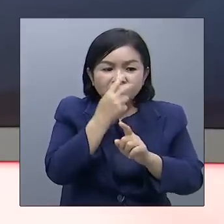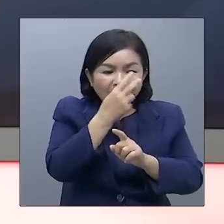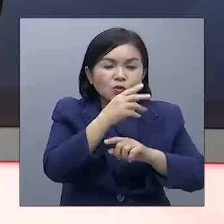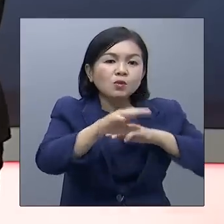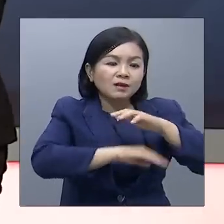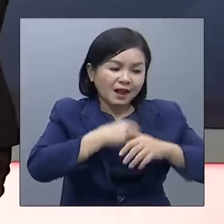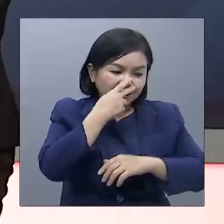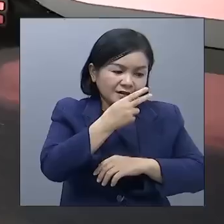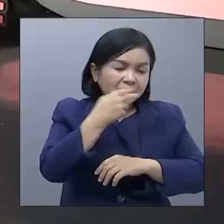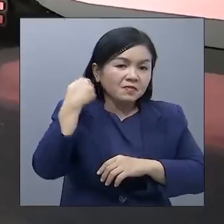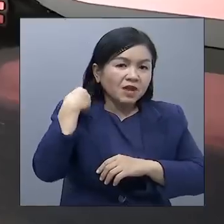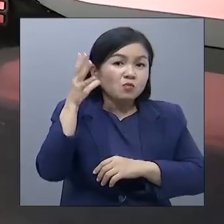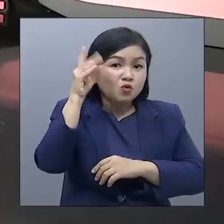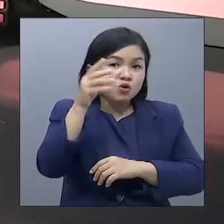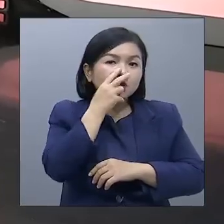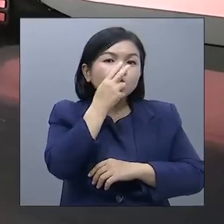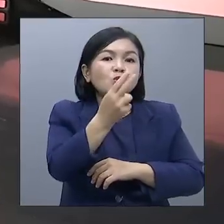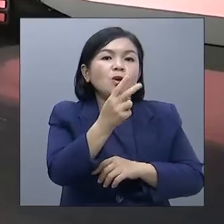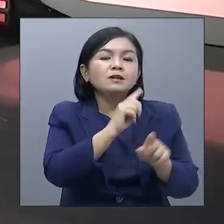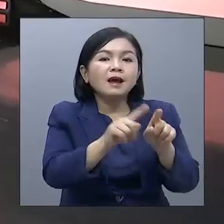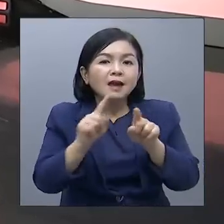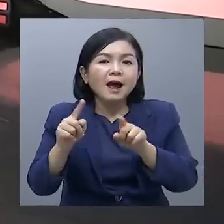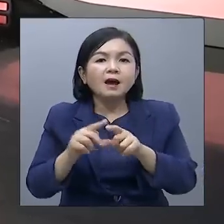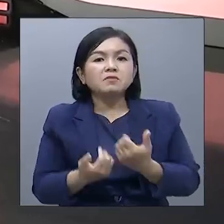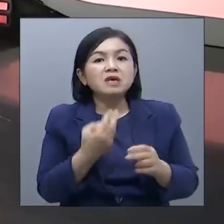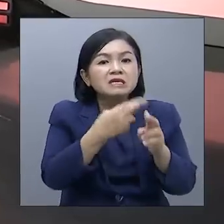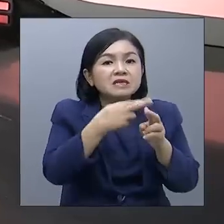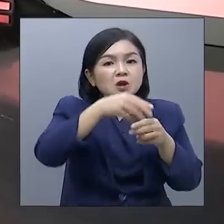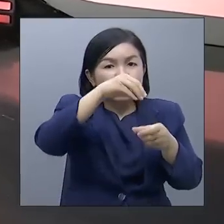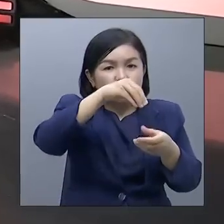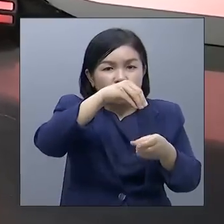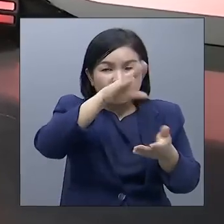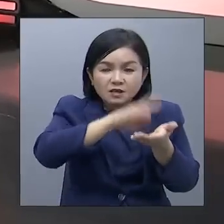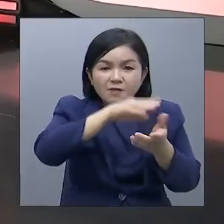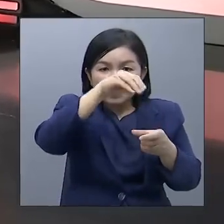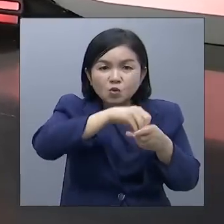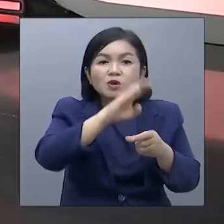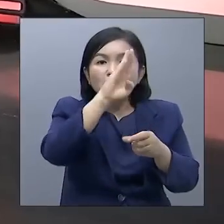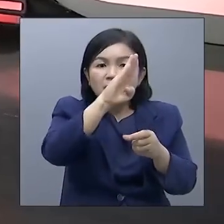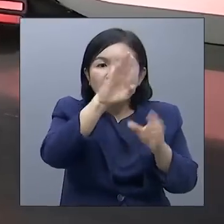งค่ะซึ่งพรุ่งนี้เราจะลองเทียบให้ดูนะคะว่าแต่ละคดีนั้นพิจารณาออกมาในแนวทางไหนค่ะ